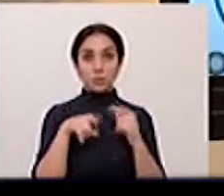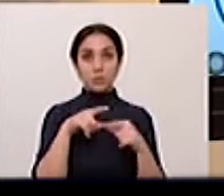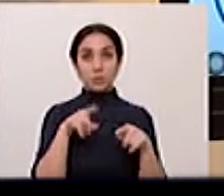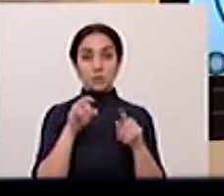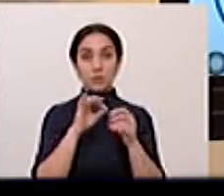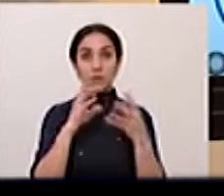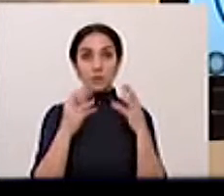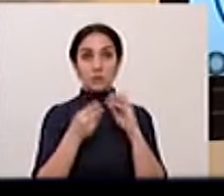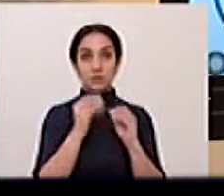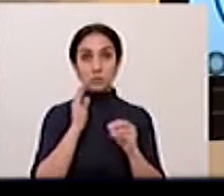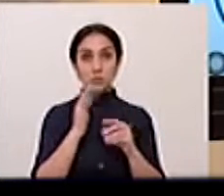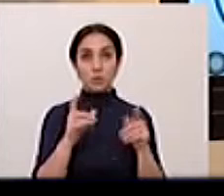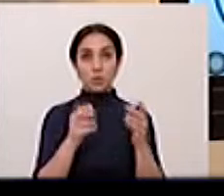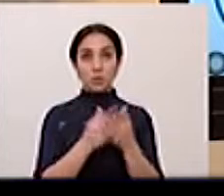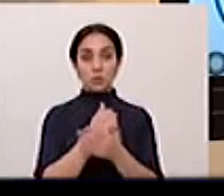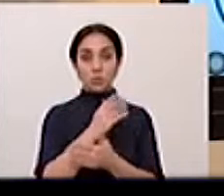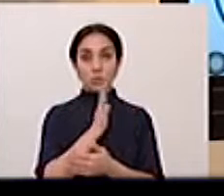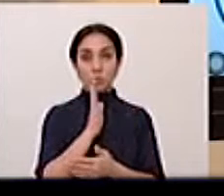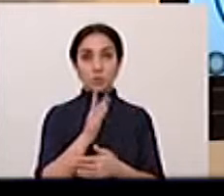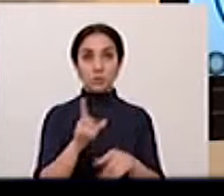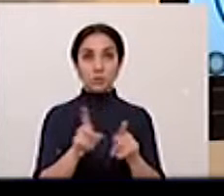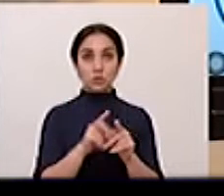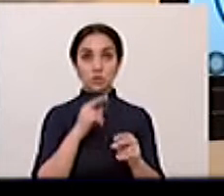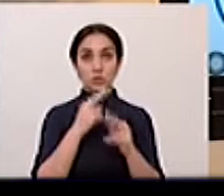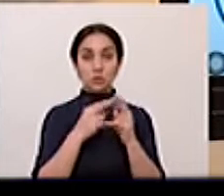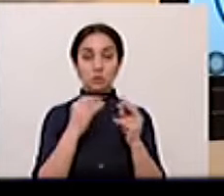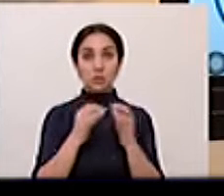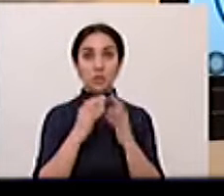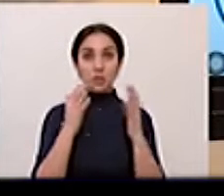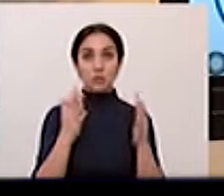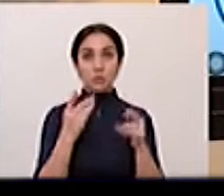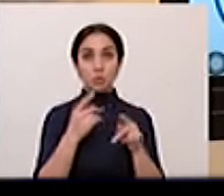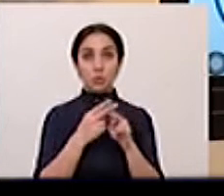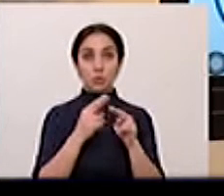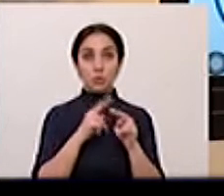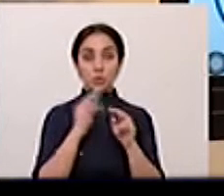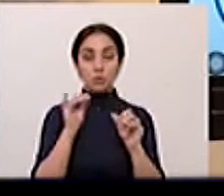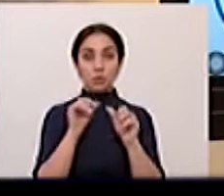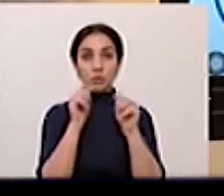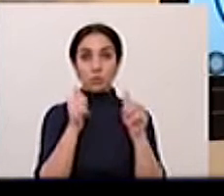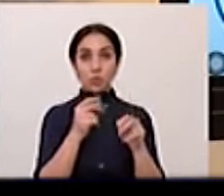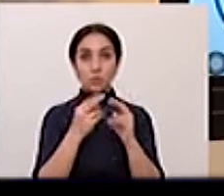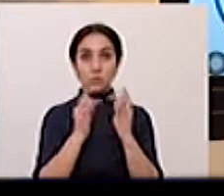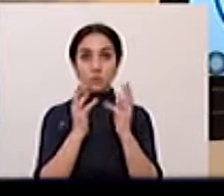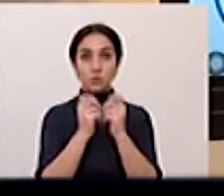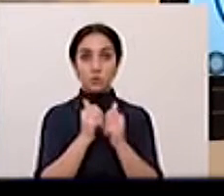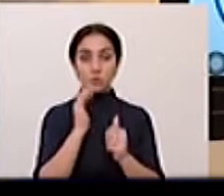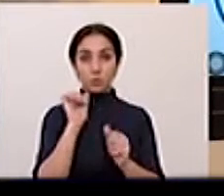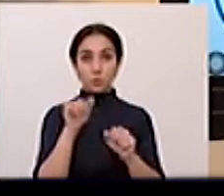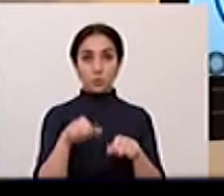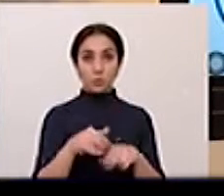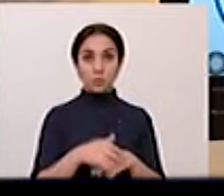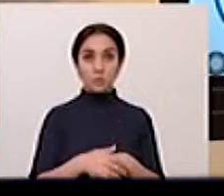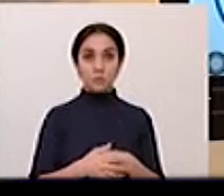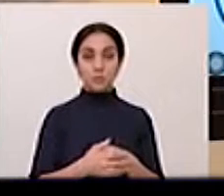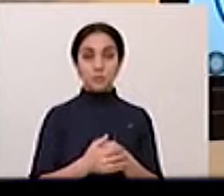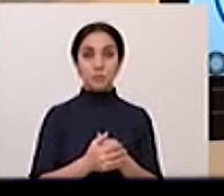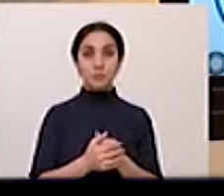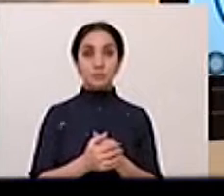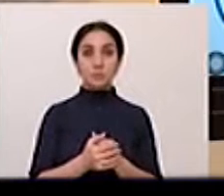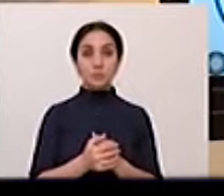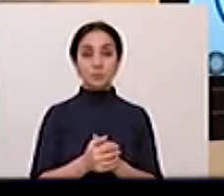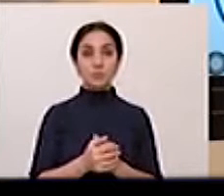aylantirish natijasida hosil bo'ladigan jismning hajmini quyidagi formula bilan hisoblanish mumkin.